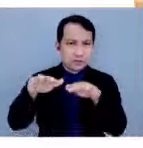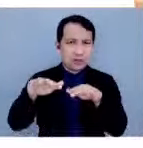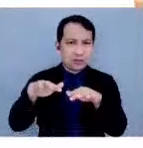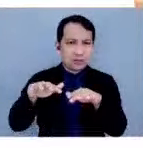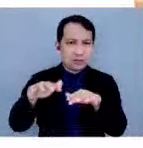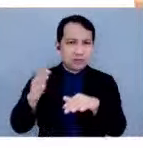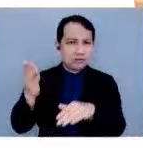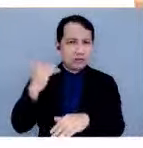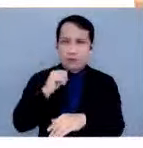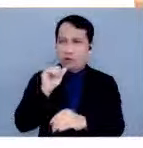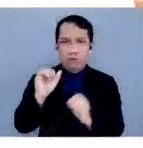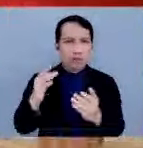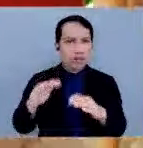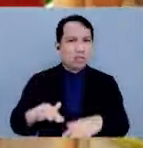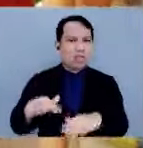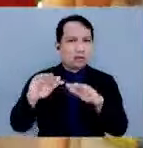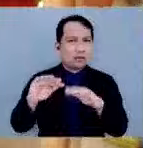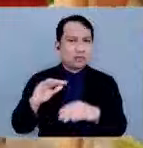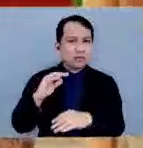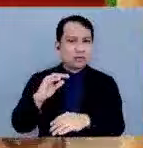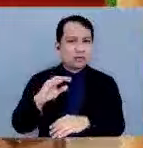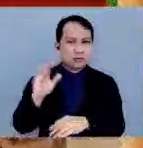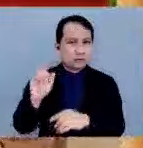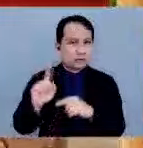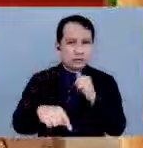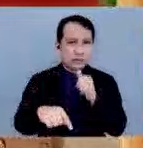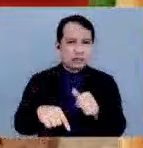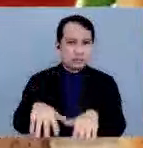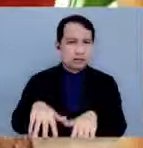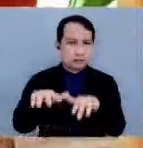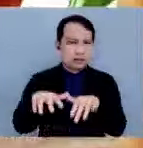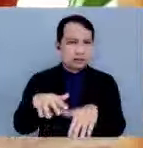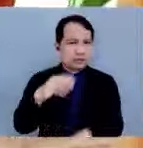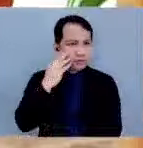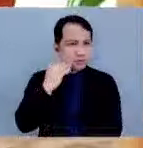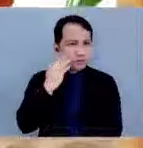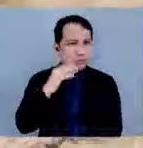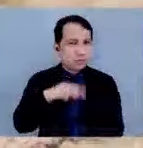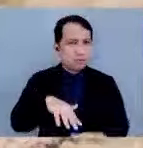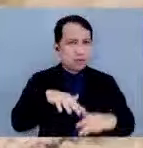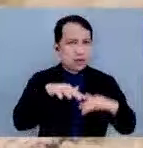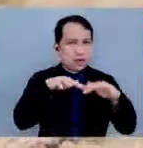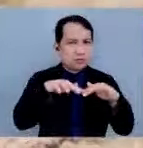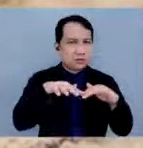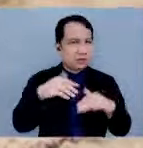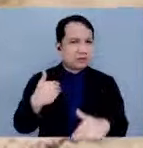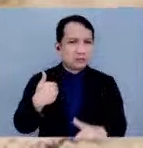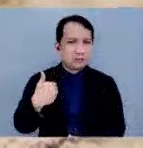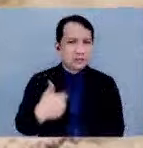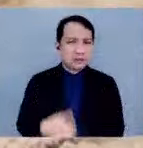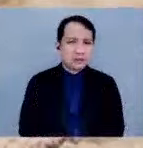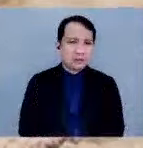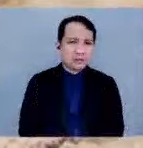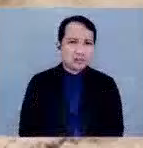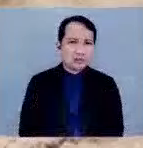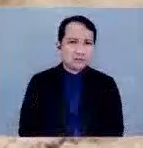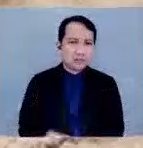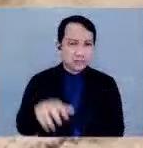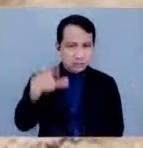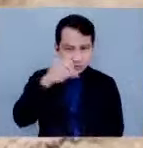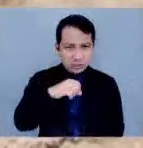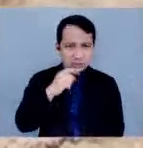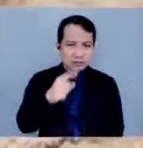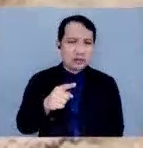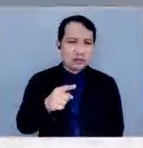talaga. Never pa po kaming nabaha. Hindi po kami nakaranas pa po ng pagbaha. Hinala tuloy ng